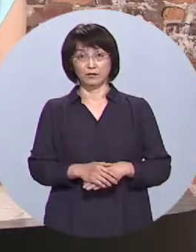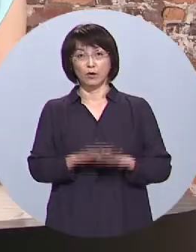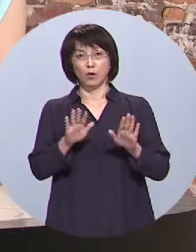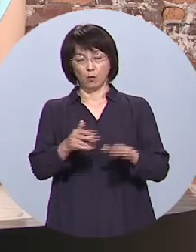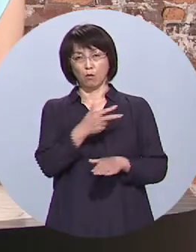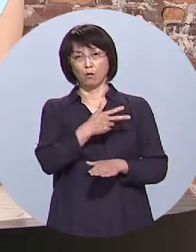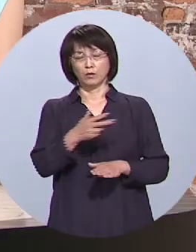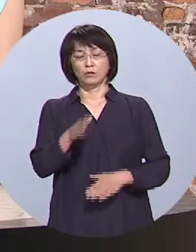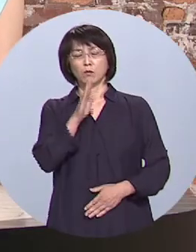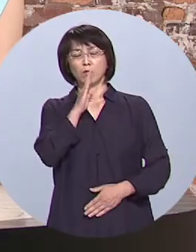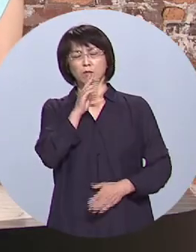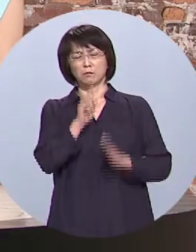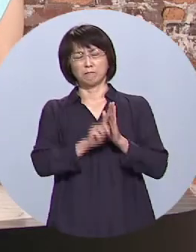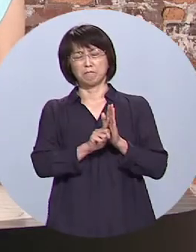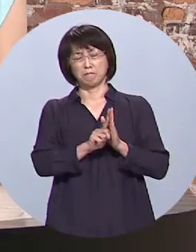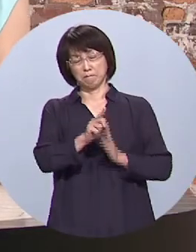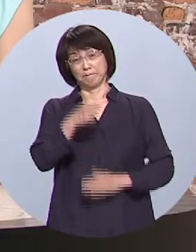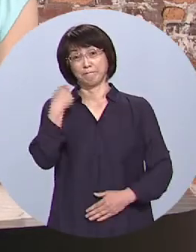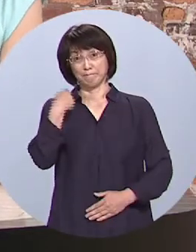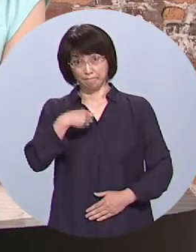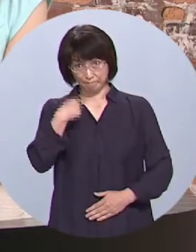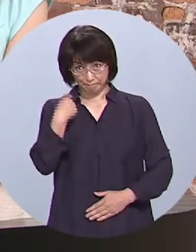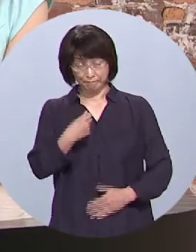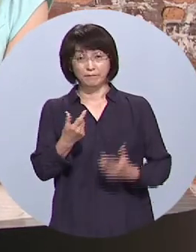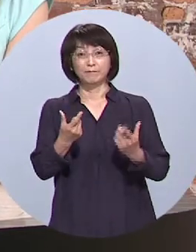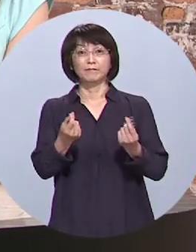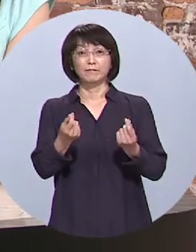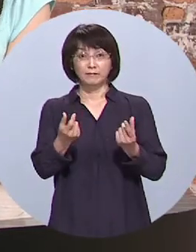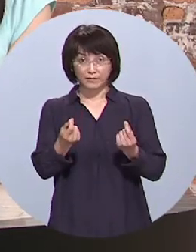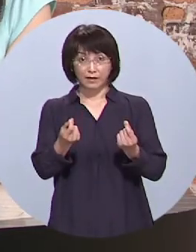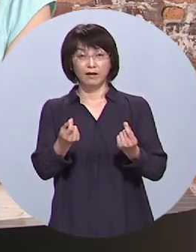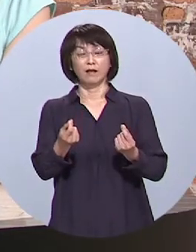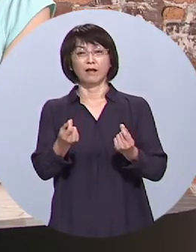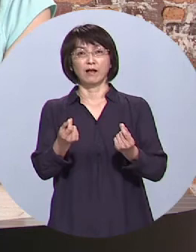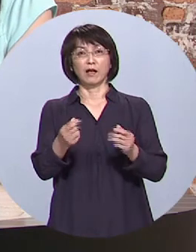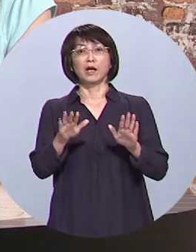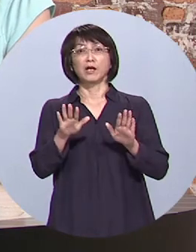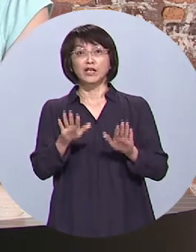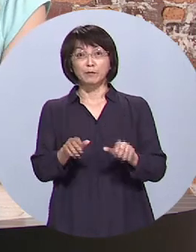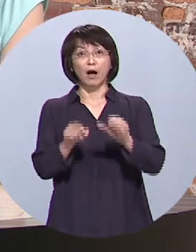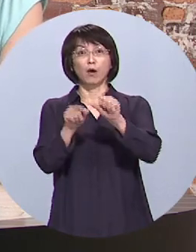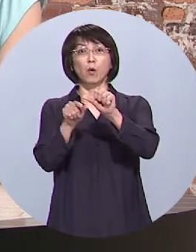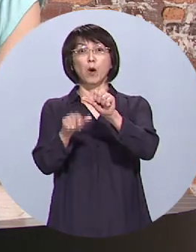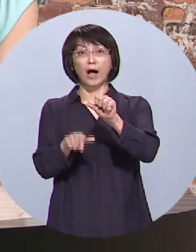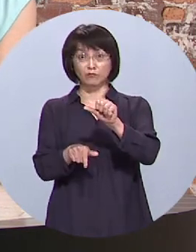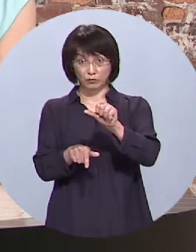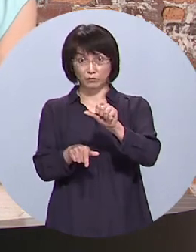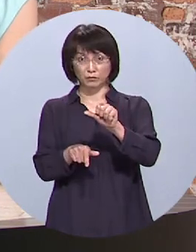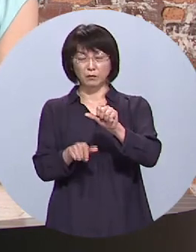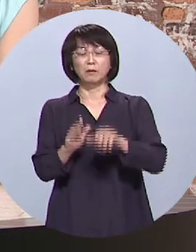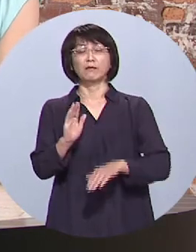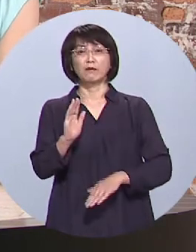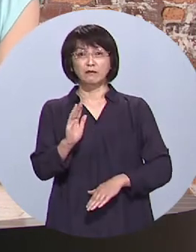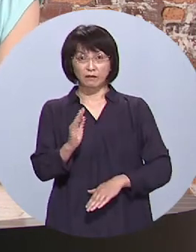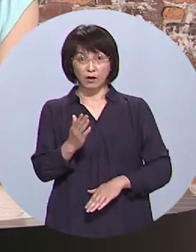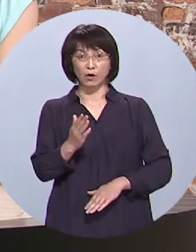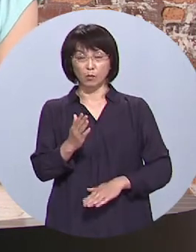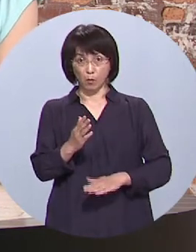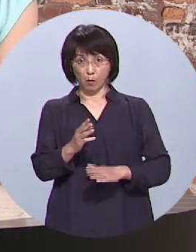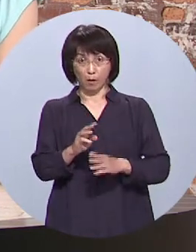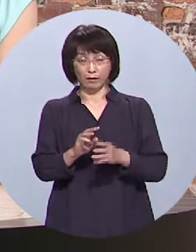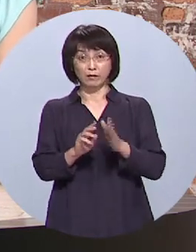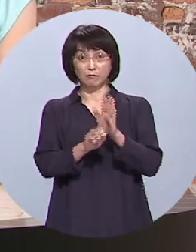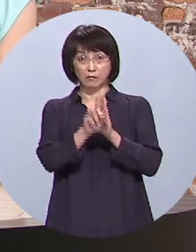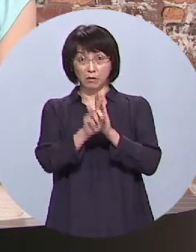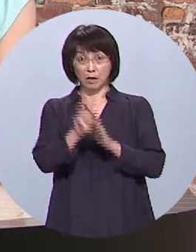今週は本当暑かったですね。 暑かったですね、はい、まだ5月なのにこの暑さ、 ね、30度超えた